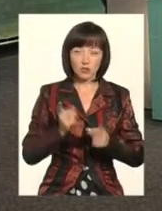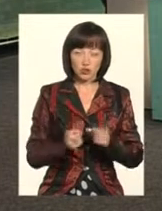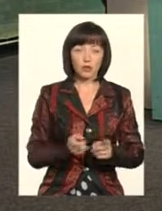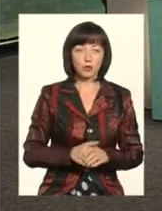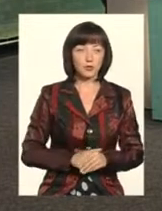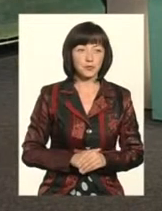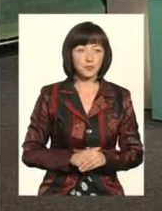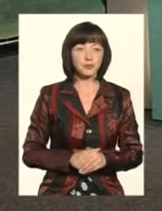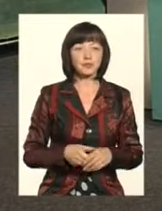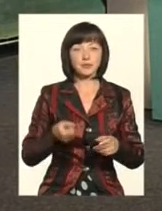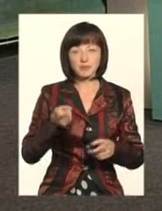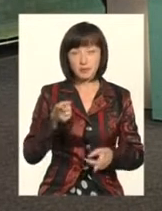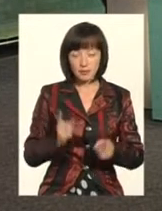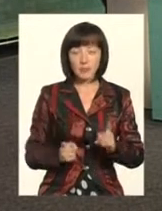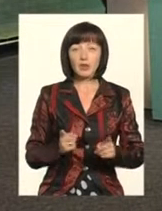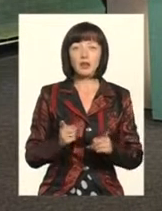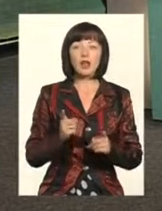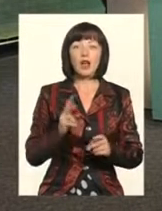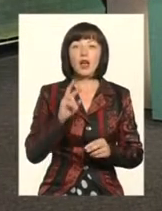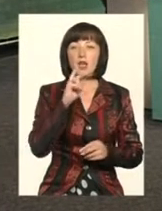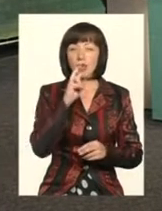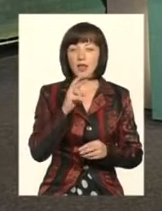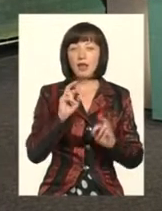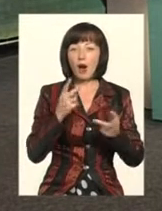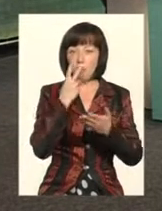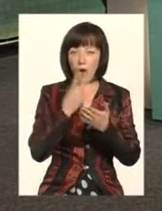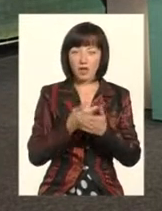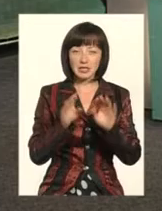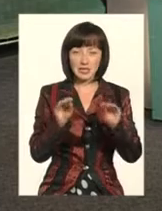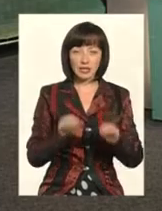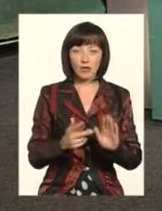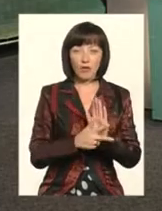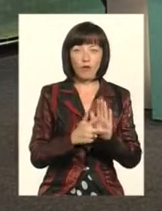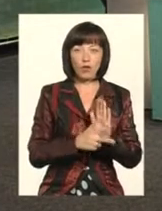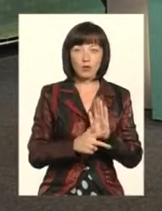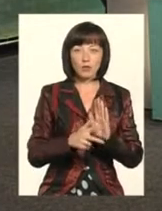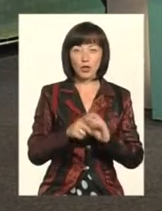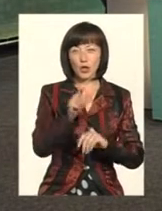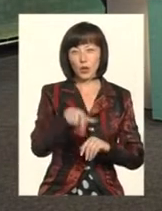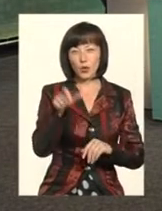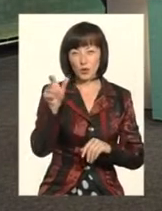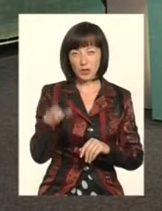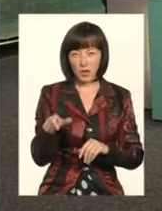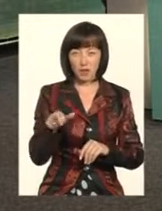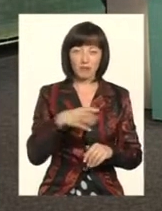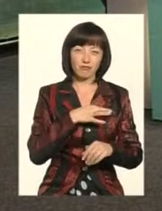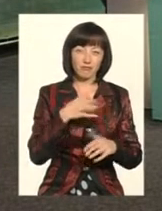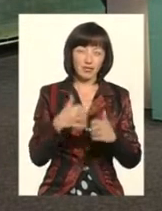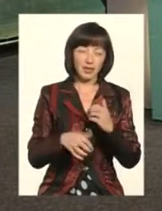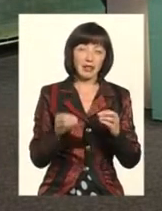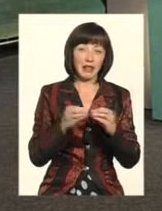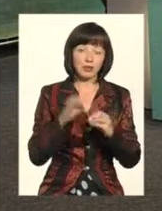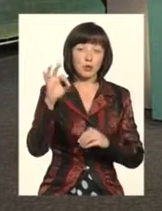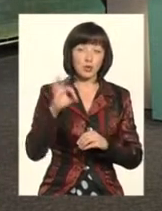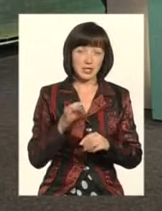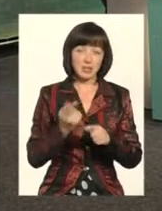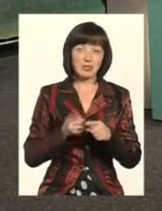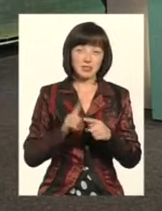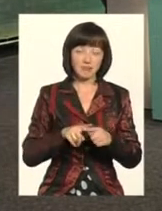Да. Ну, дійсно, як характеристика показує, десь 80% народу в будинку пасивні, 10% ініціативні. От якраз на